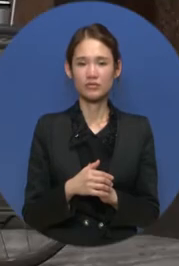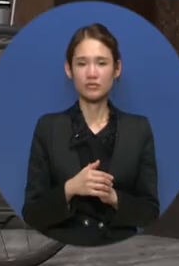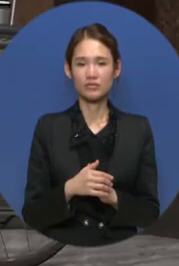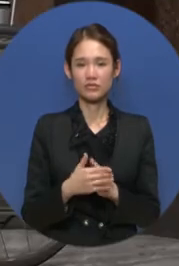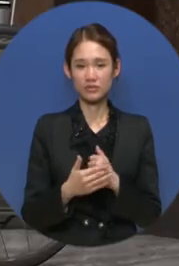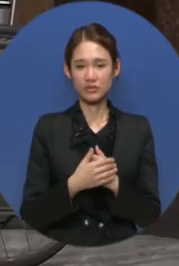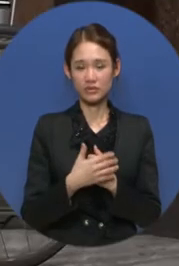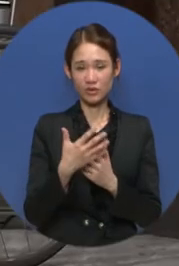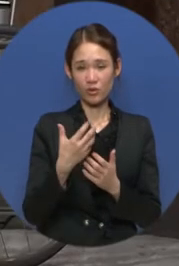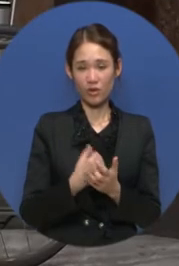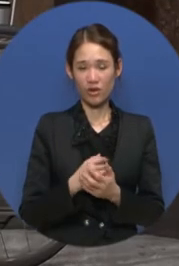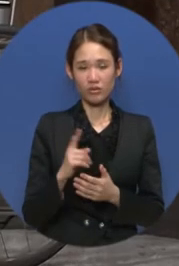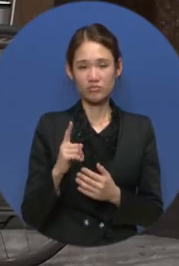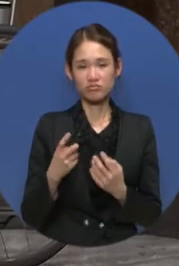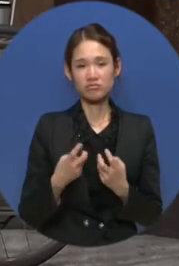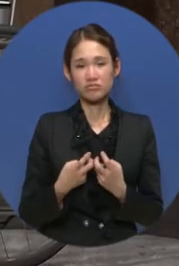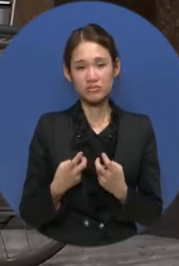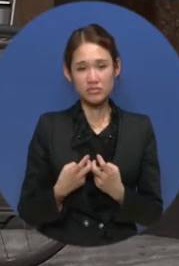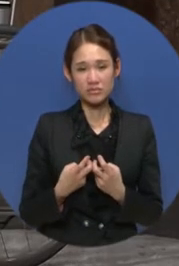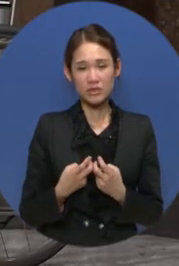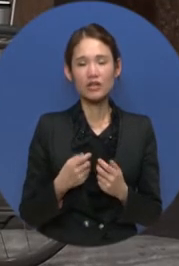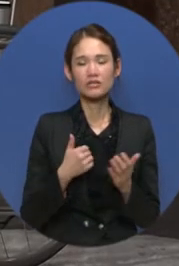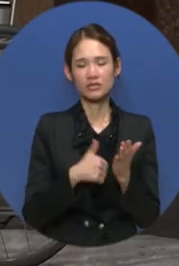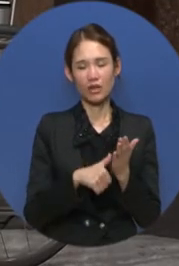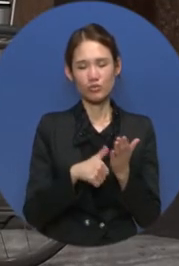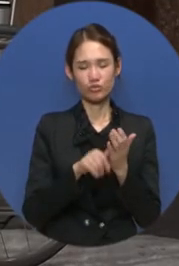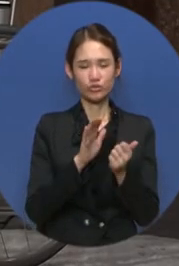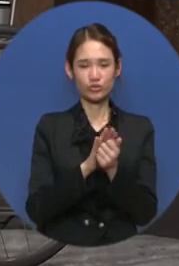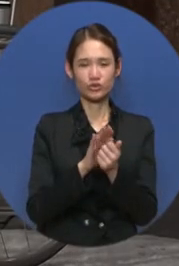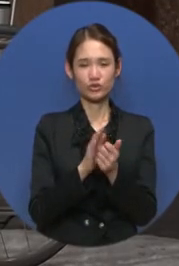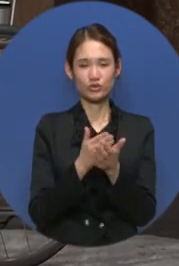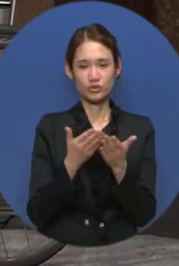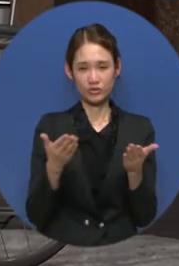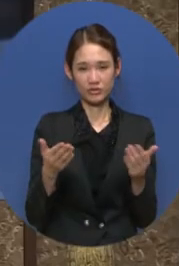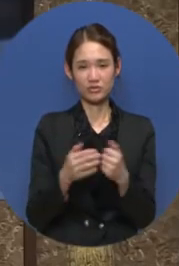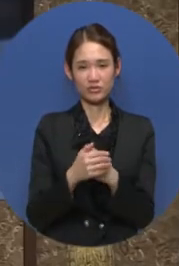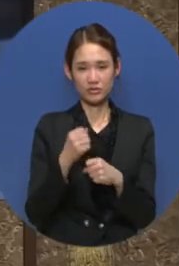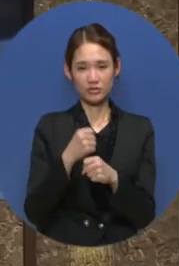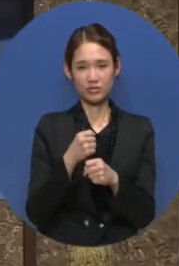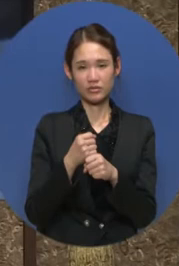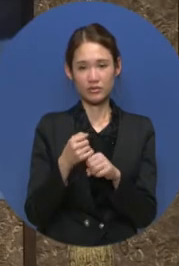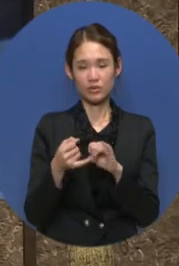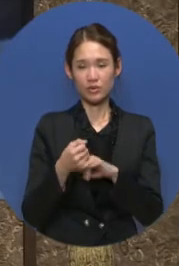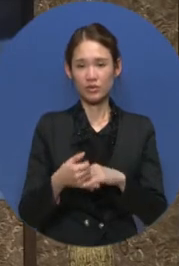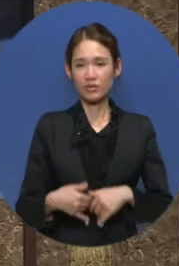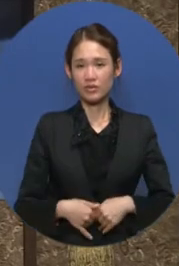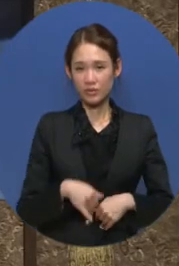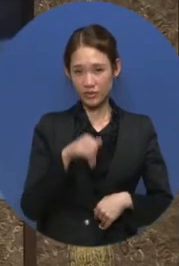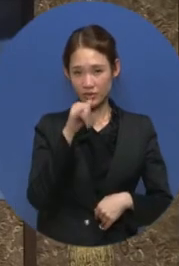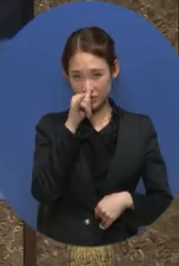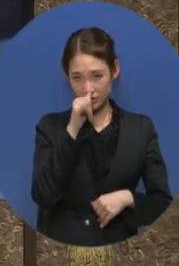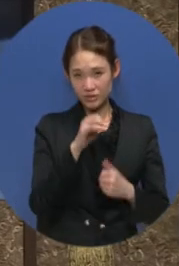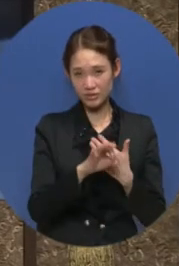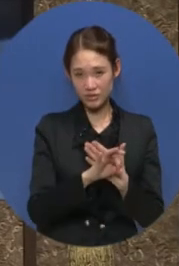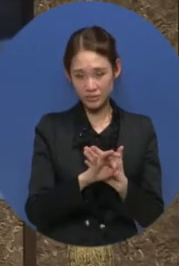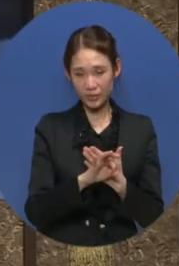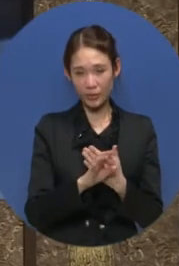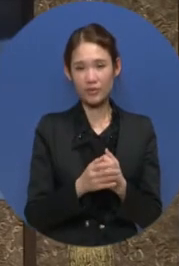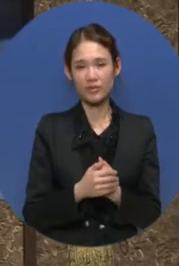그러면 제품 지원을 하시는 건가요? 네, 저희가 제품 지원을 해주고 있습니다. 저희가 만든 제품을 네. 그쪽에서 이제 필요한 거 있잖아요. 예.